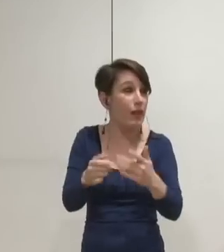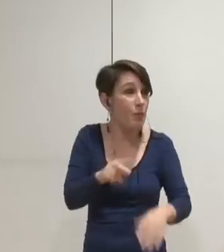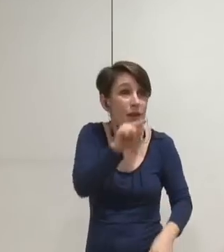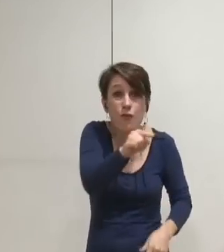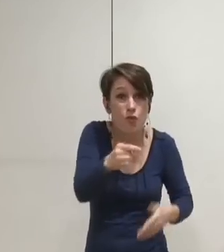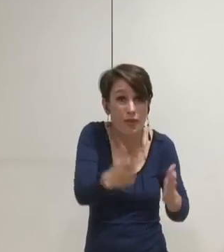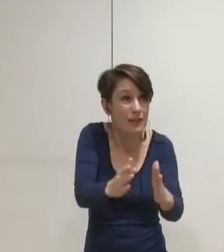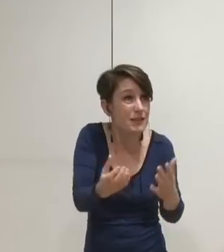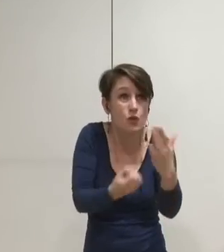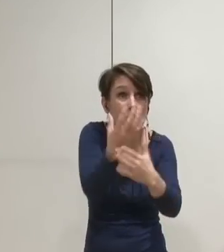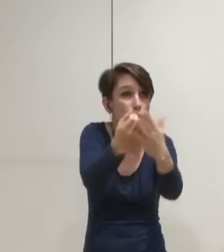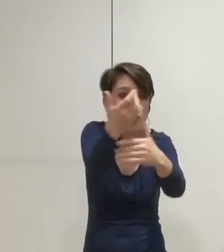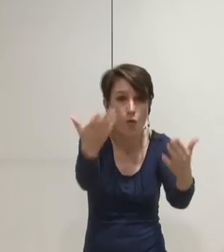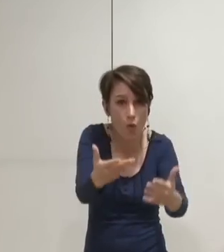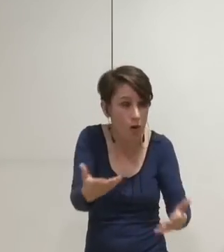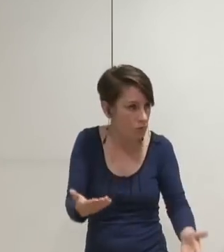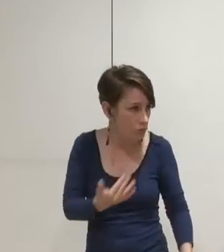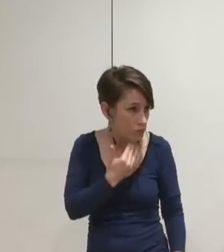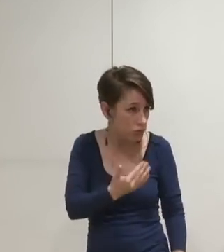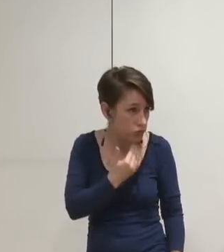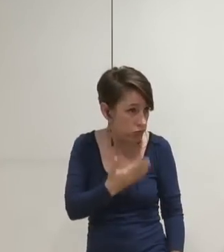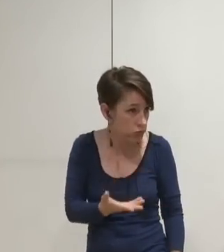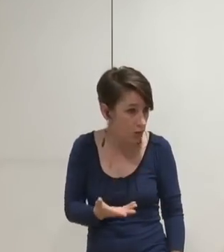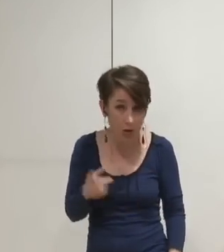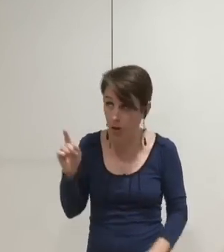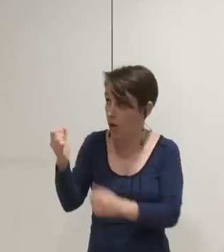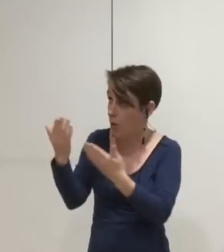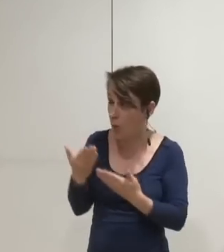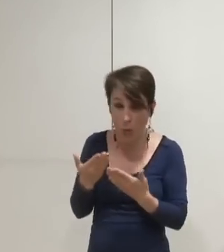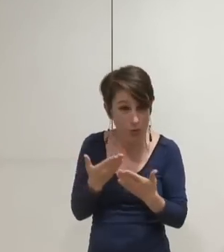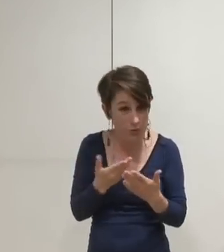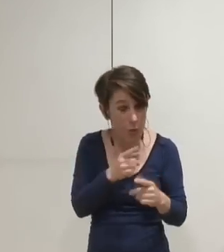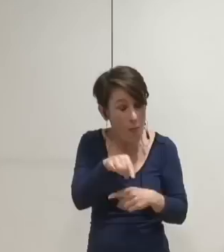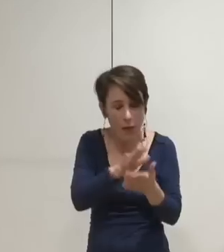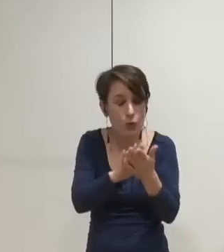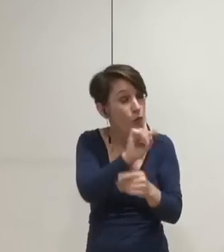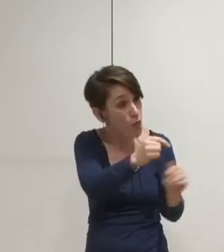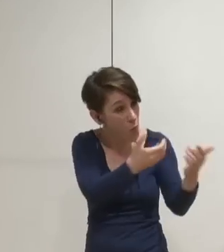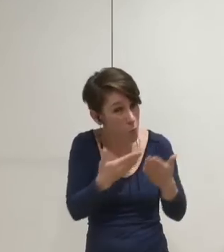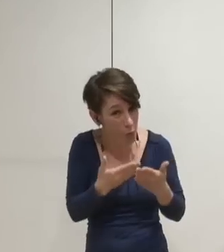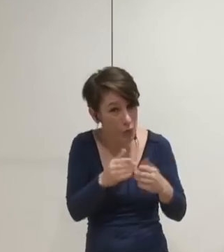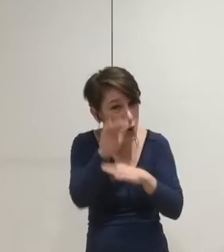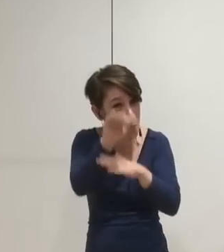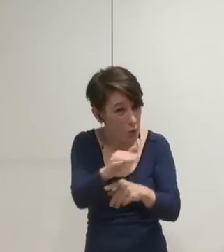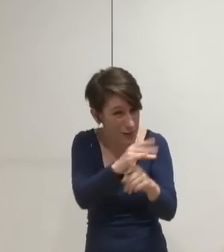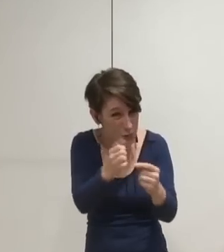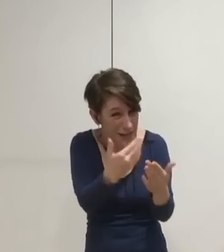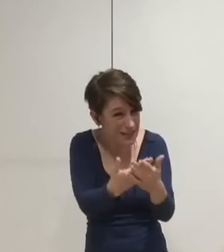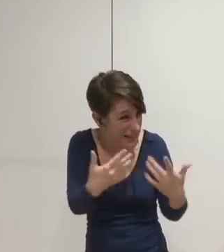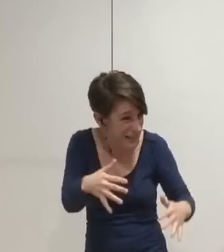désolé mais si N vous n'avez que cela à proposer comme bouclier social il faudra revoir